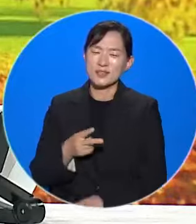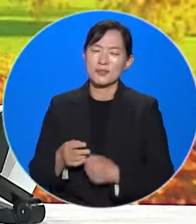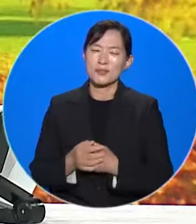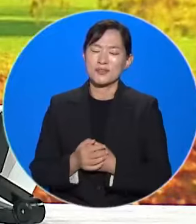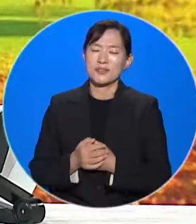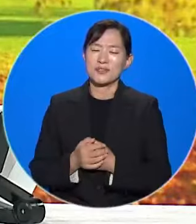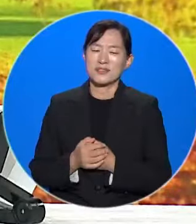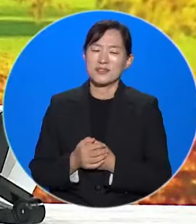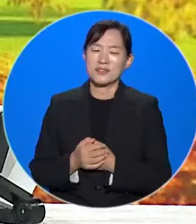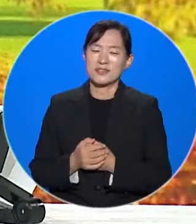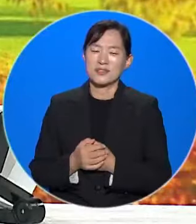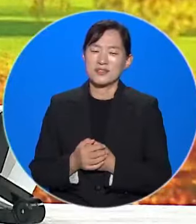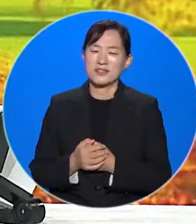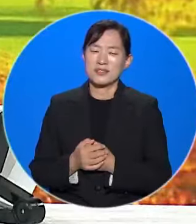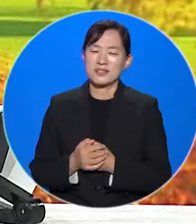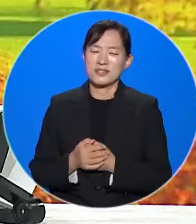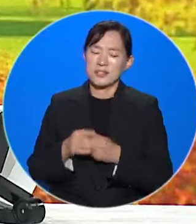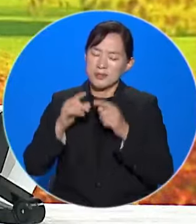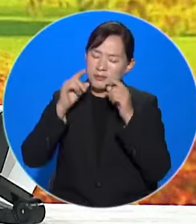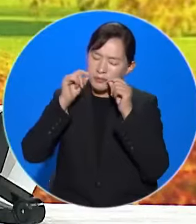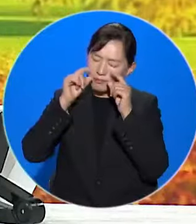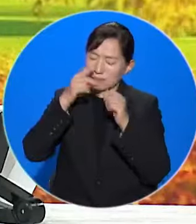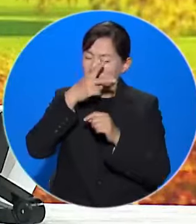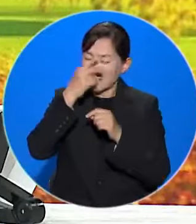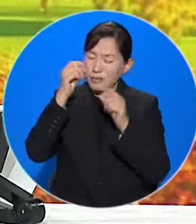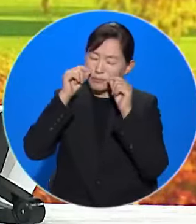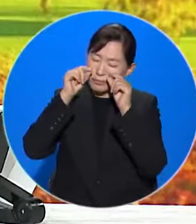후유증으로 불면증하고